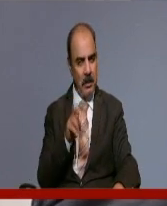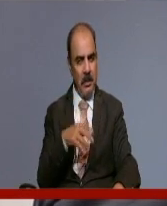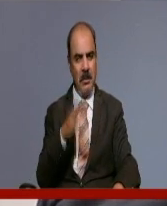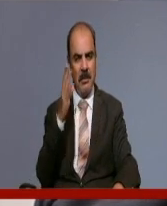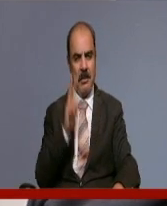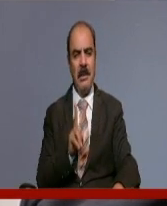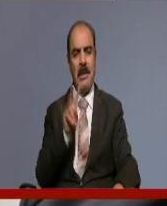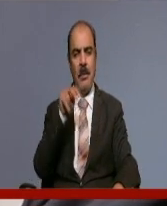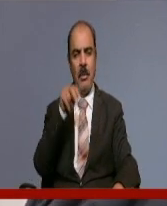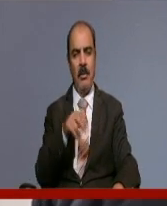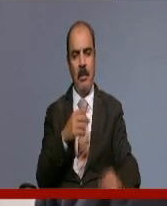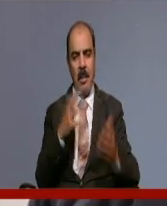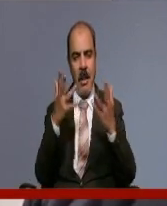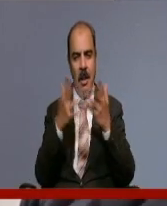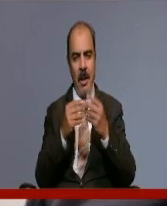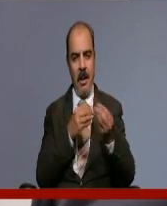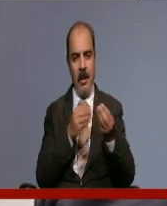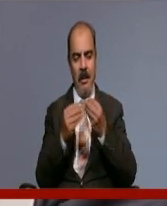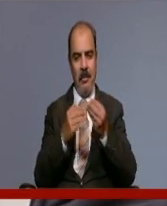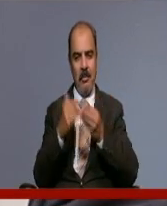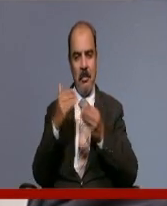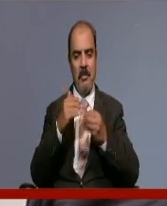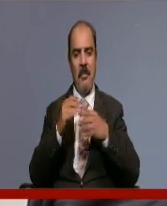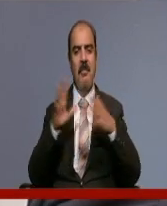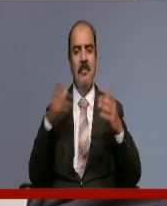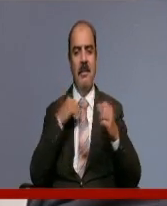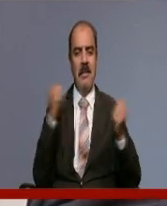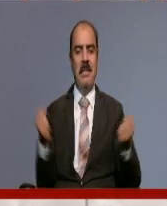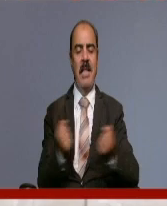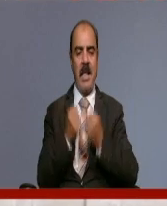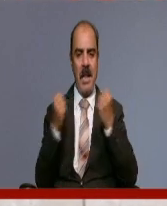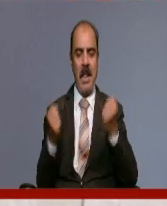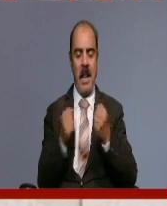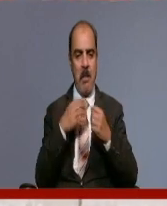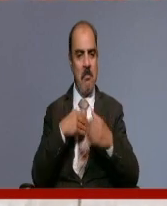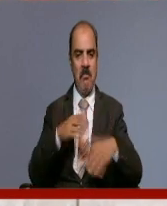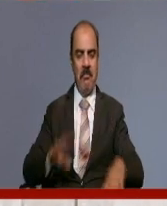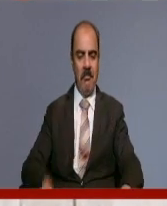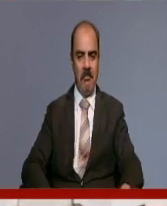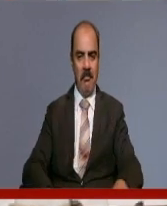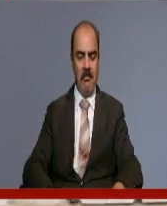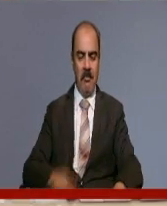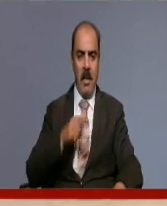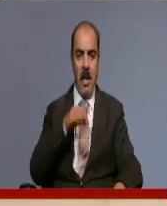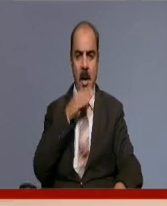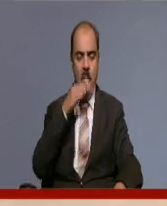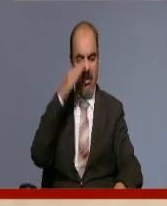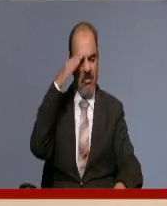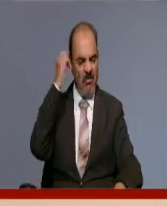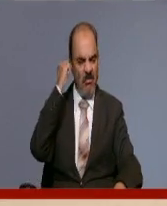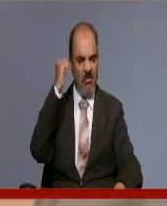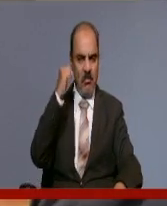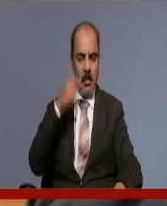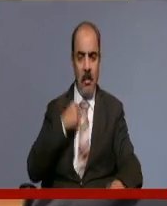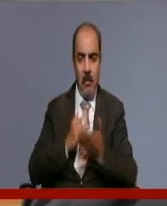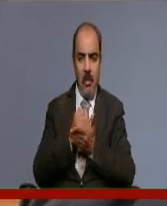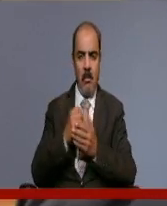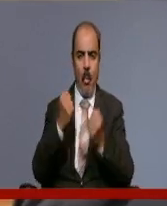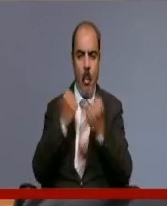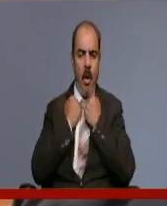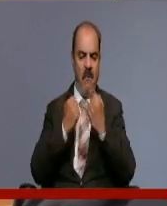شوفوا الواحد عايز يرجع ورا عشان يبقى جميل لكن ما فيش شويه ابويا كان صعيدي مش راضي يوديني